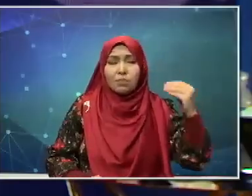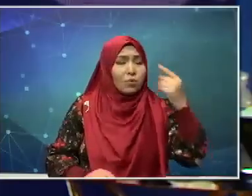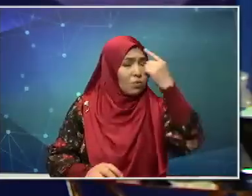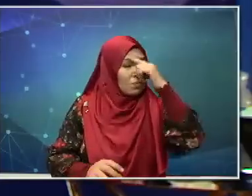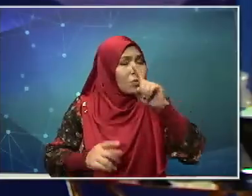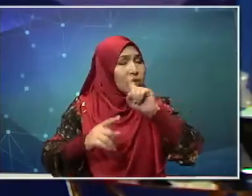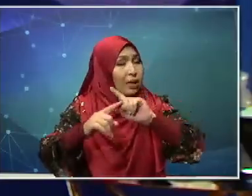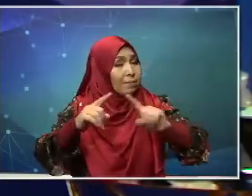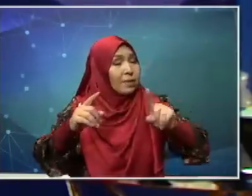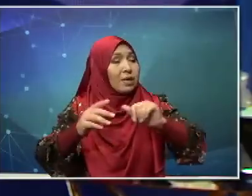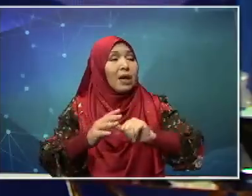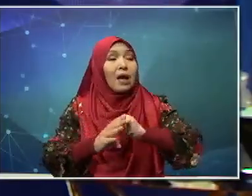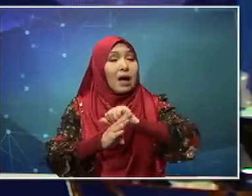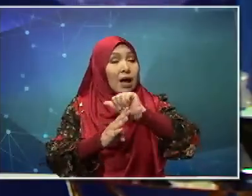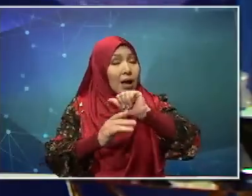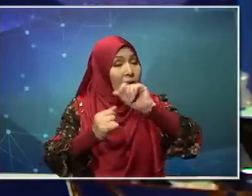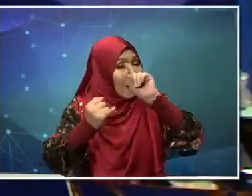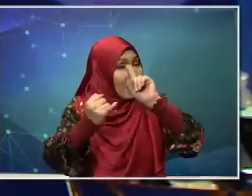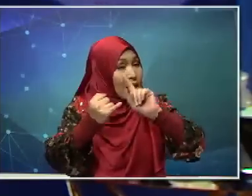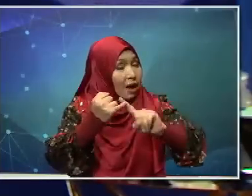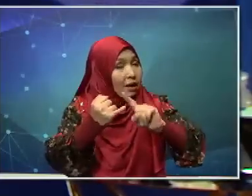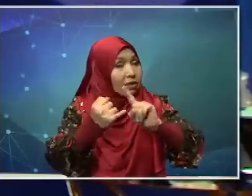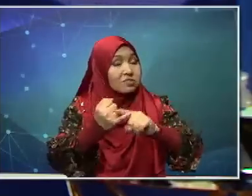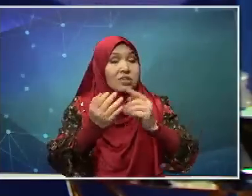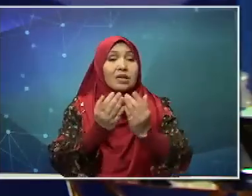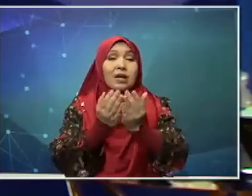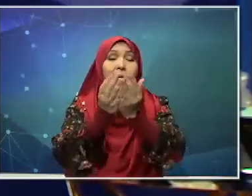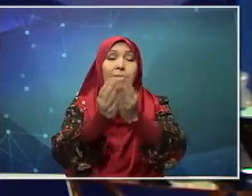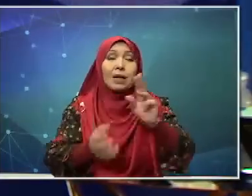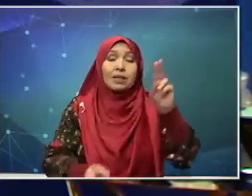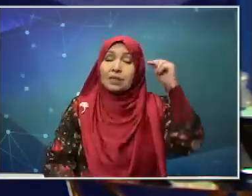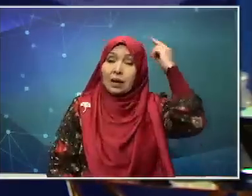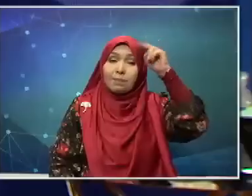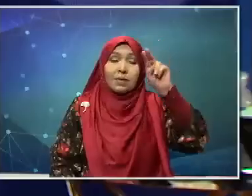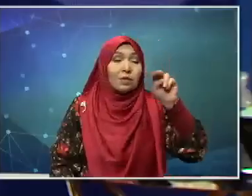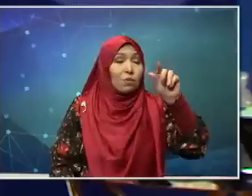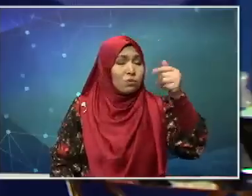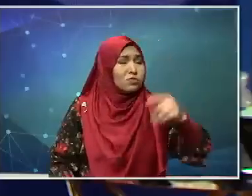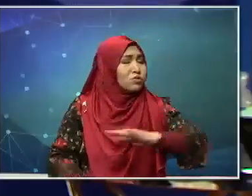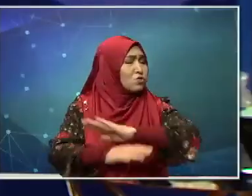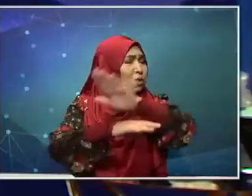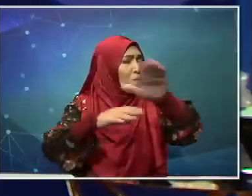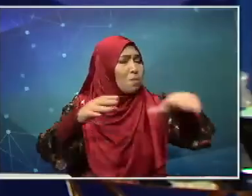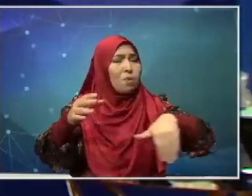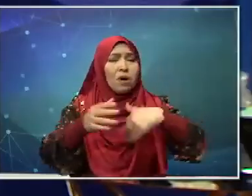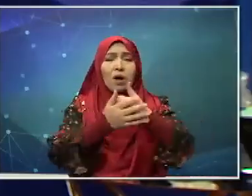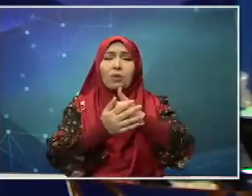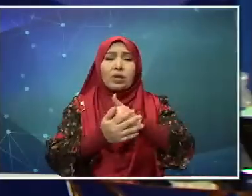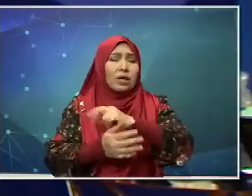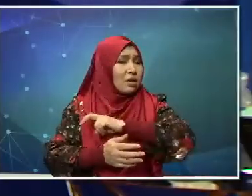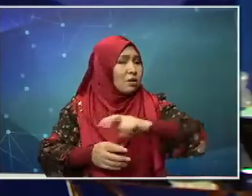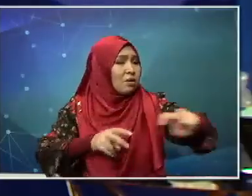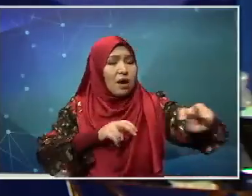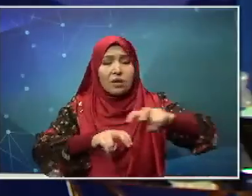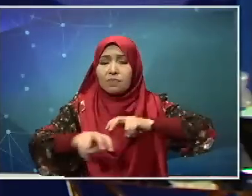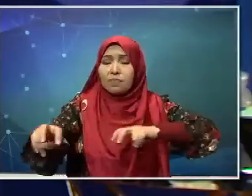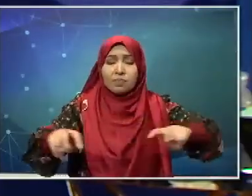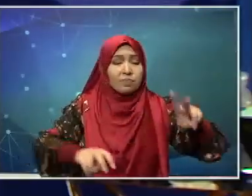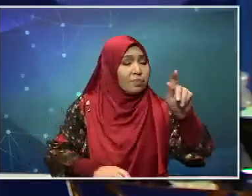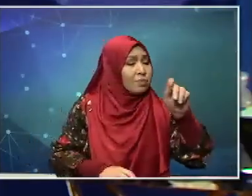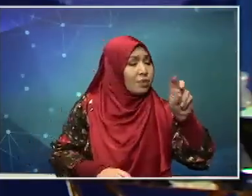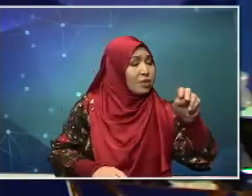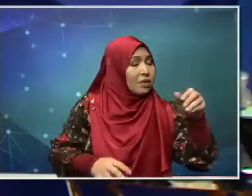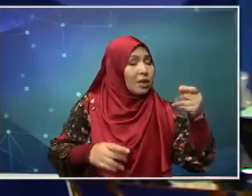tapi akhirnya terbina kapal pada zaman Nabi Nuh jadi semua kendaraan Ya Allah binal ini Ayo kita bina ini adalah untuk